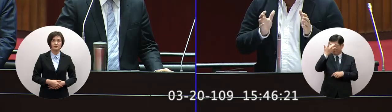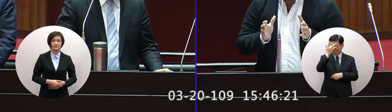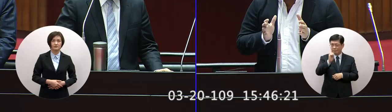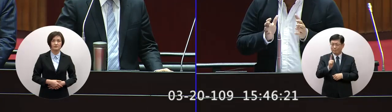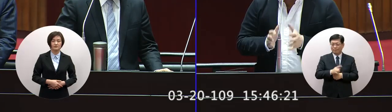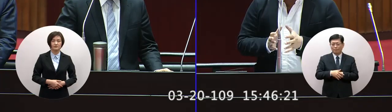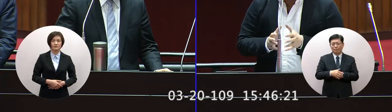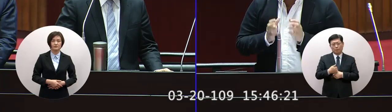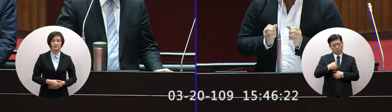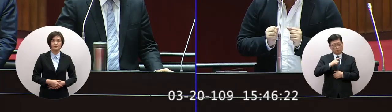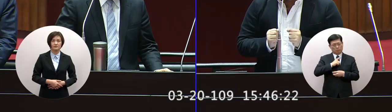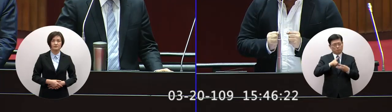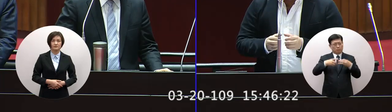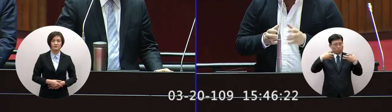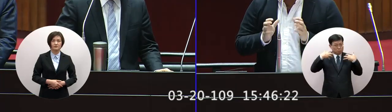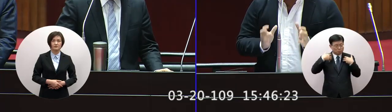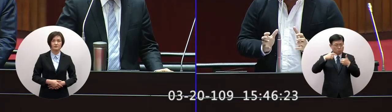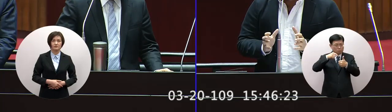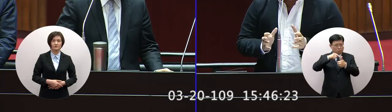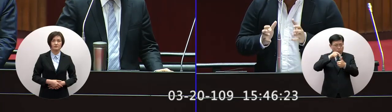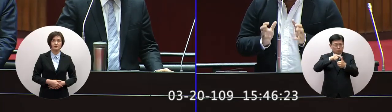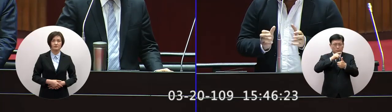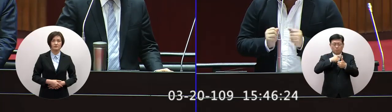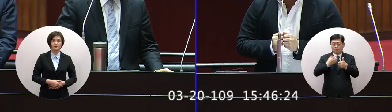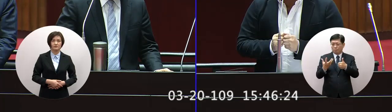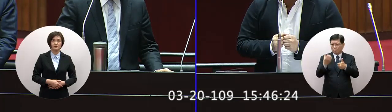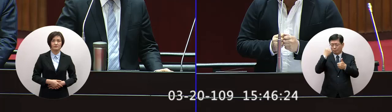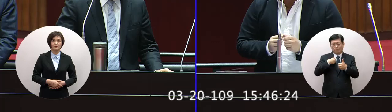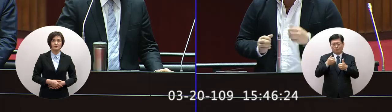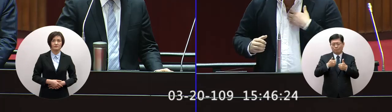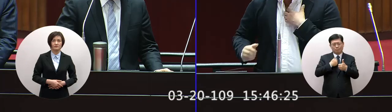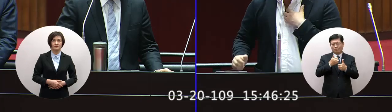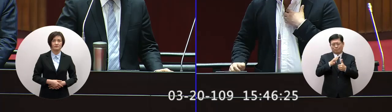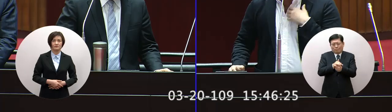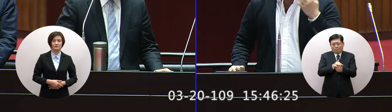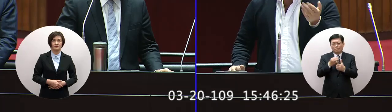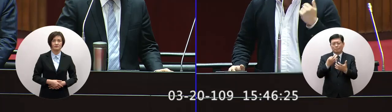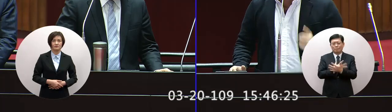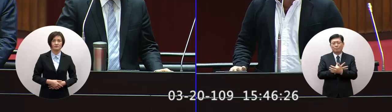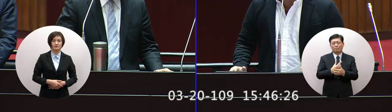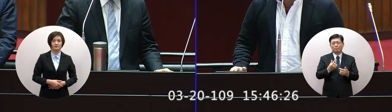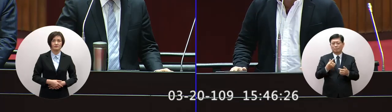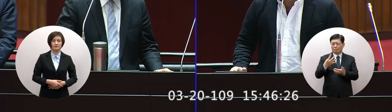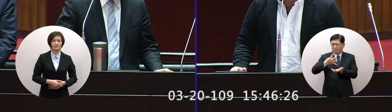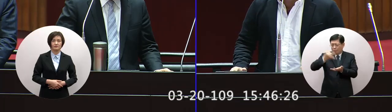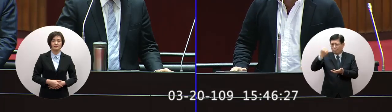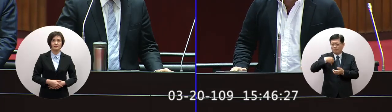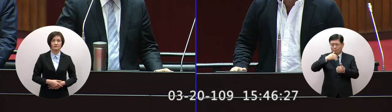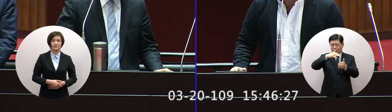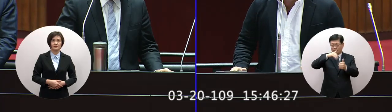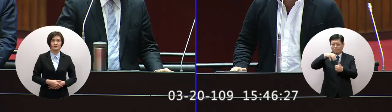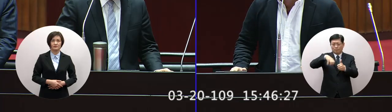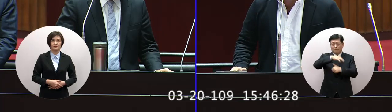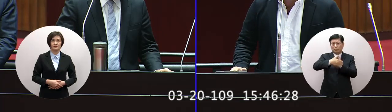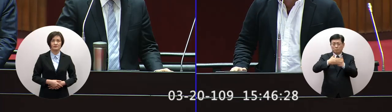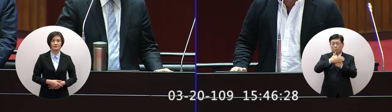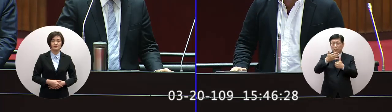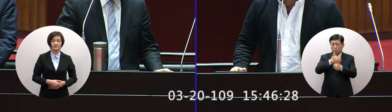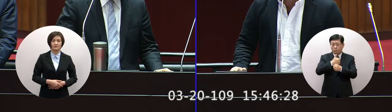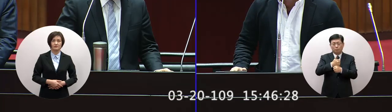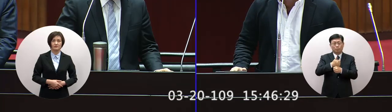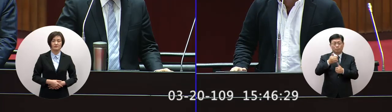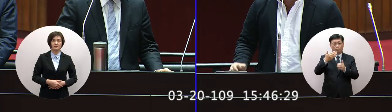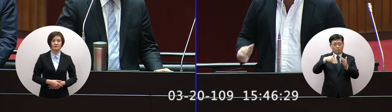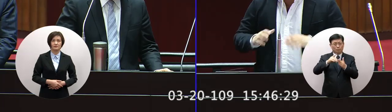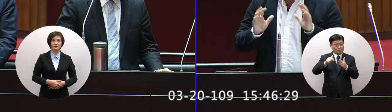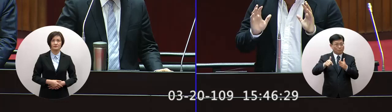是，其实我们的主责的单位，它的权限其实相对比较有限的。我之前其实蛮多次跟环保署的同仁、跟一些专家学者，我们